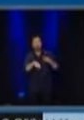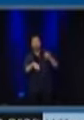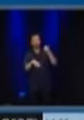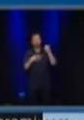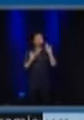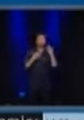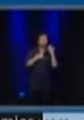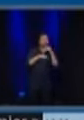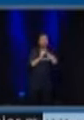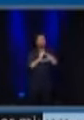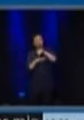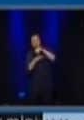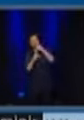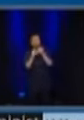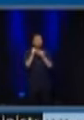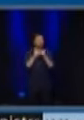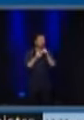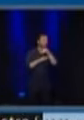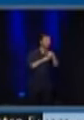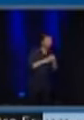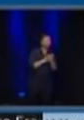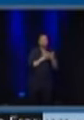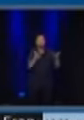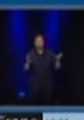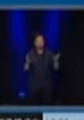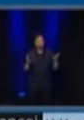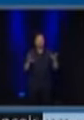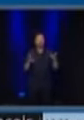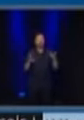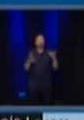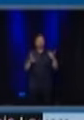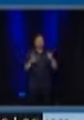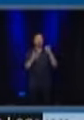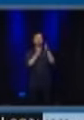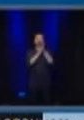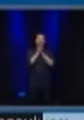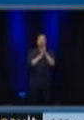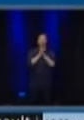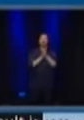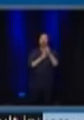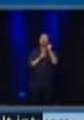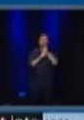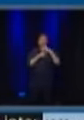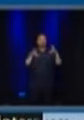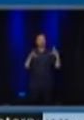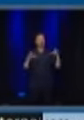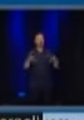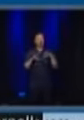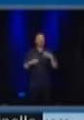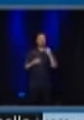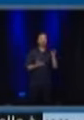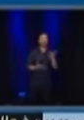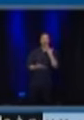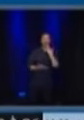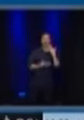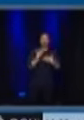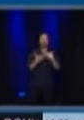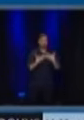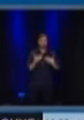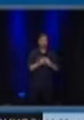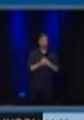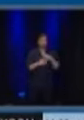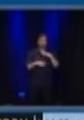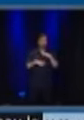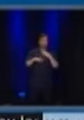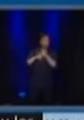nuit, le soir, la fin de semaine, bien, ça va réduire ce qu'on appelait le fameux temps supplémentaire obligatoire.